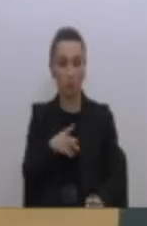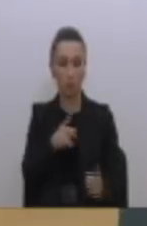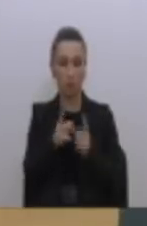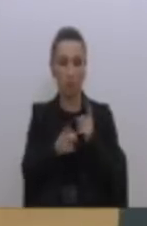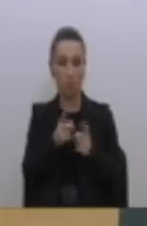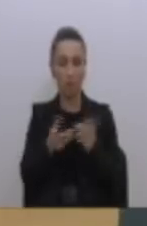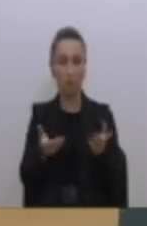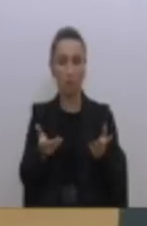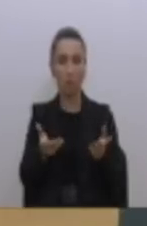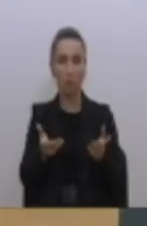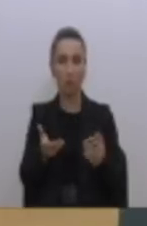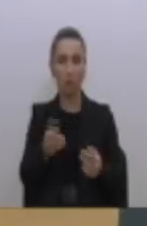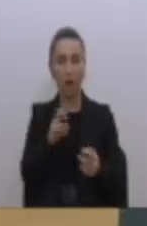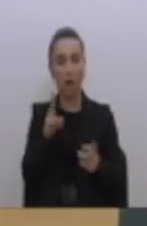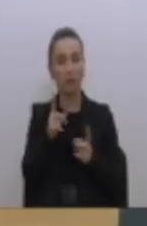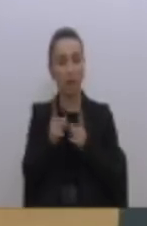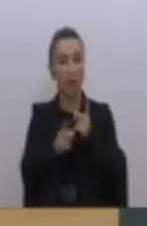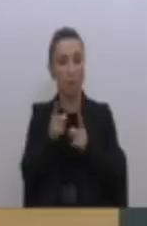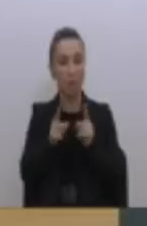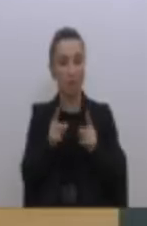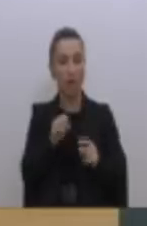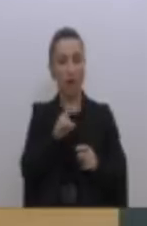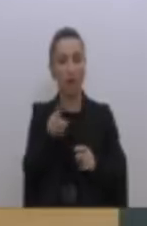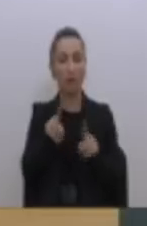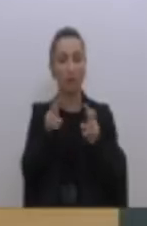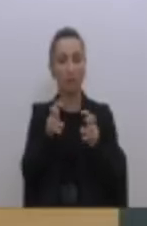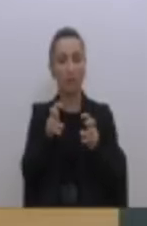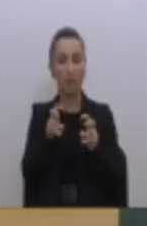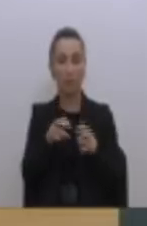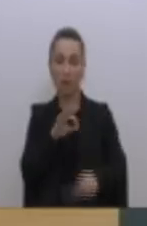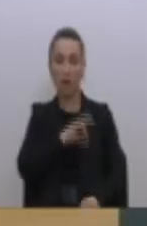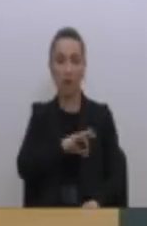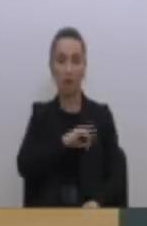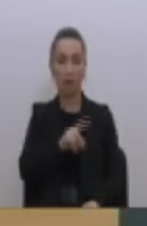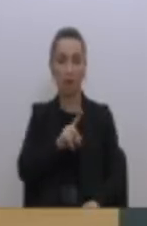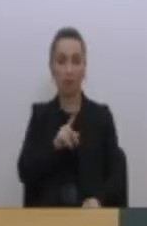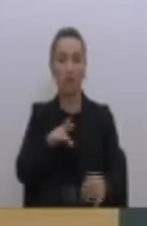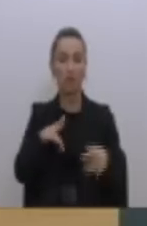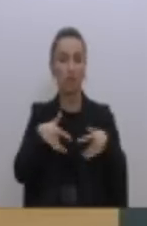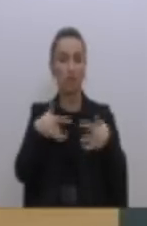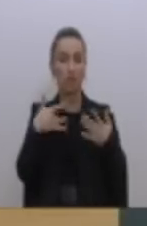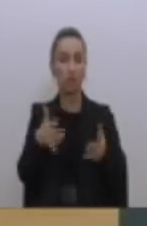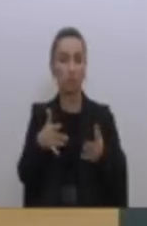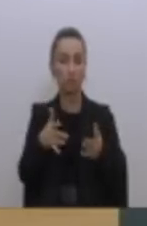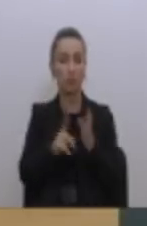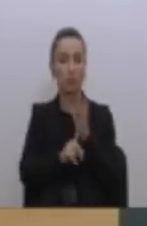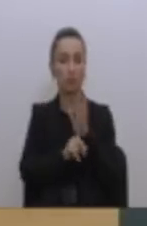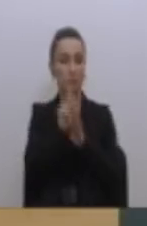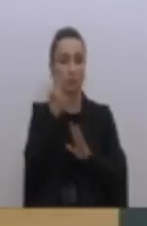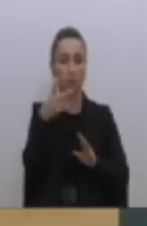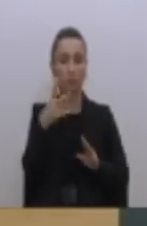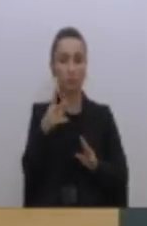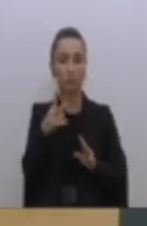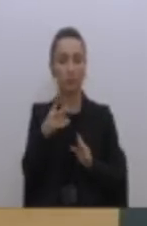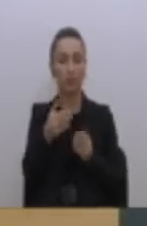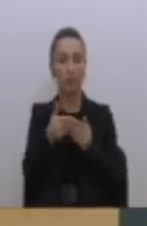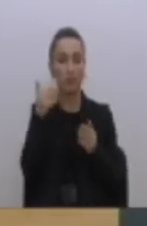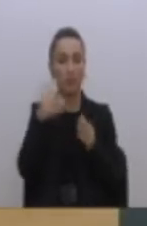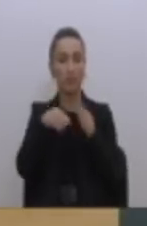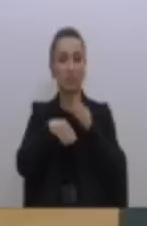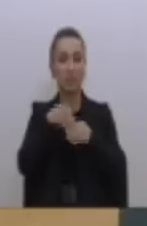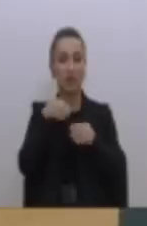გამოვასწოროთ. ან გამოვასწოროთ, ან ეს თემა არ გამოვიყენოთ სიძულვილის გაღვივებაში და